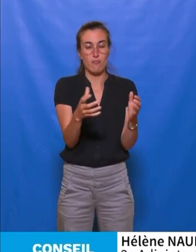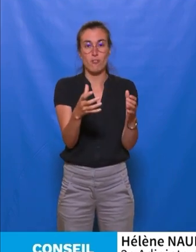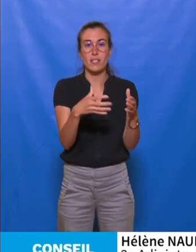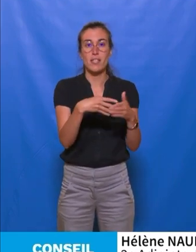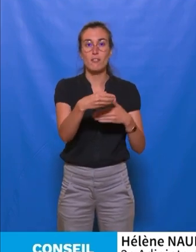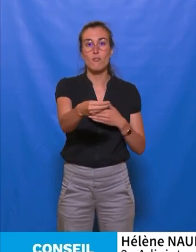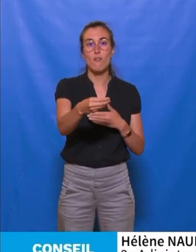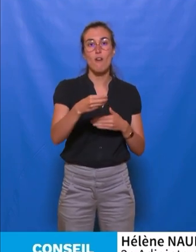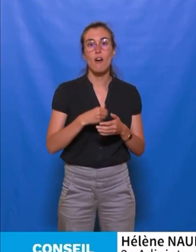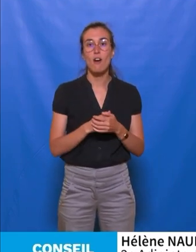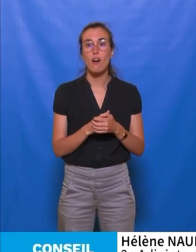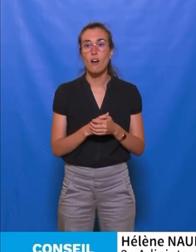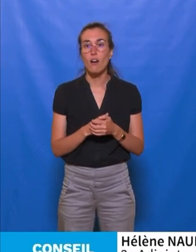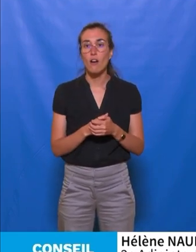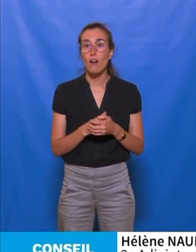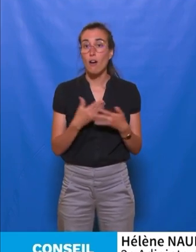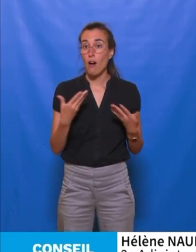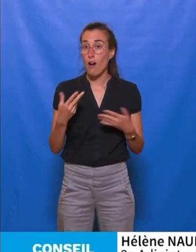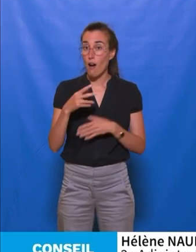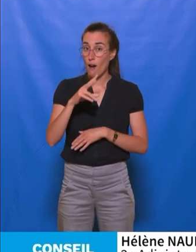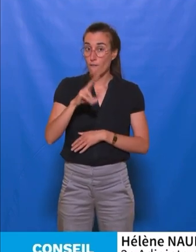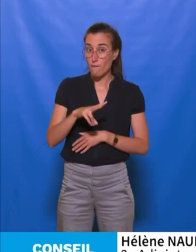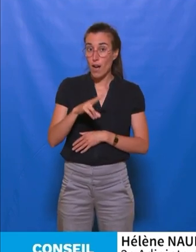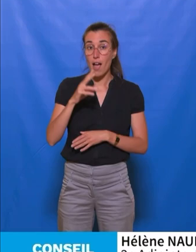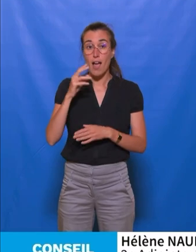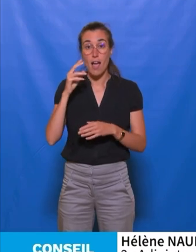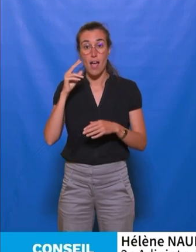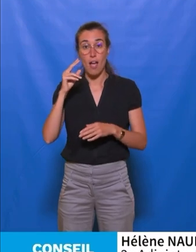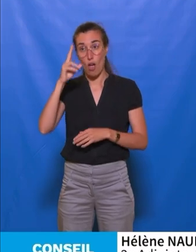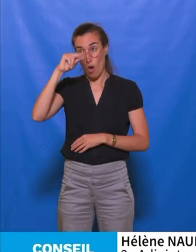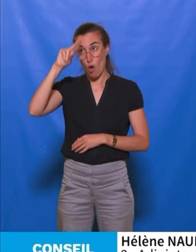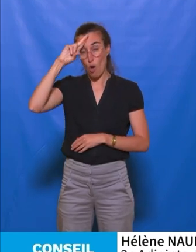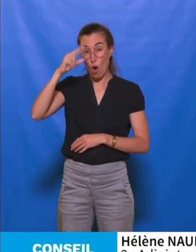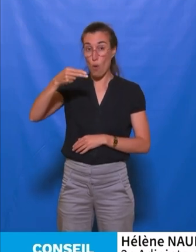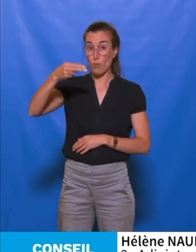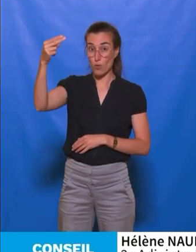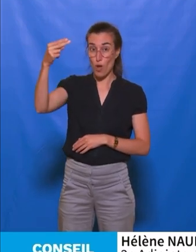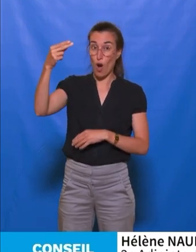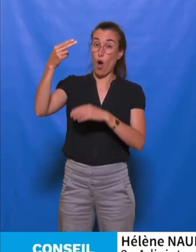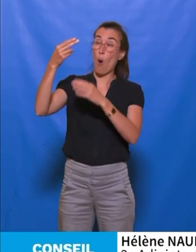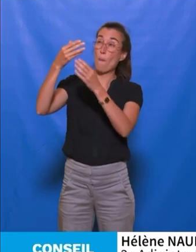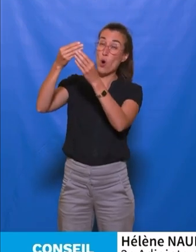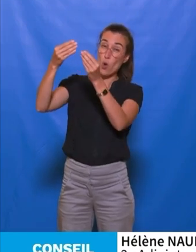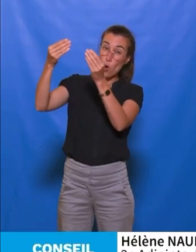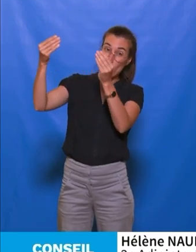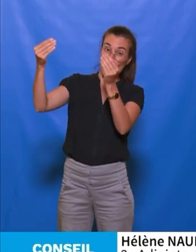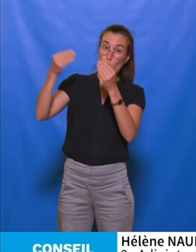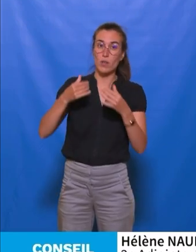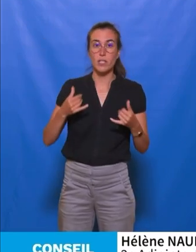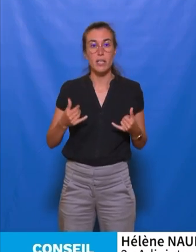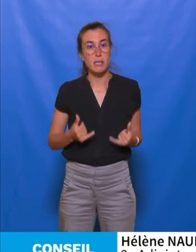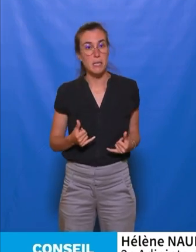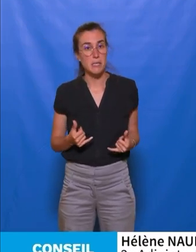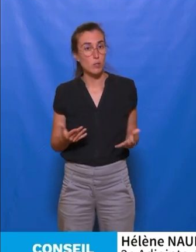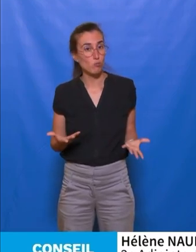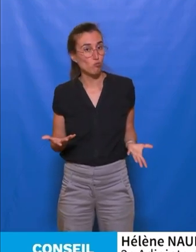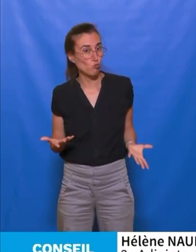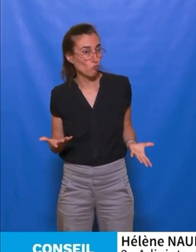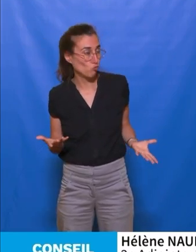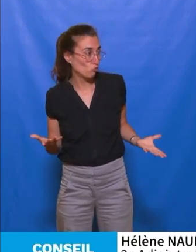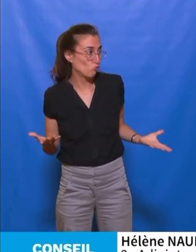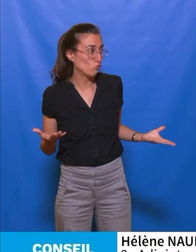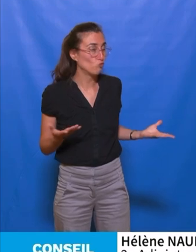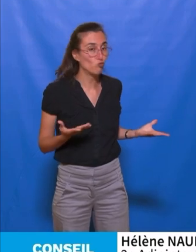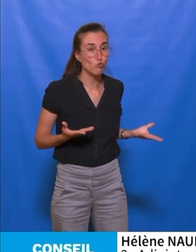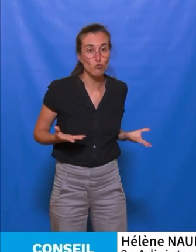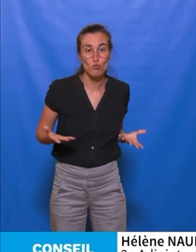c'est une pratique qui est assez habituelle en Europe du Nord et qui l'est peut-être un peu moins sur le territoire national. Et en